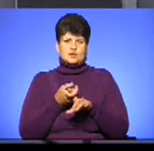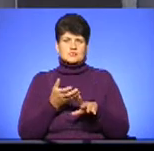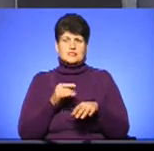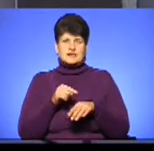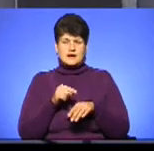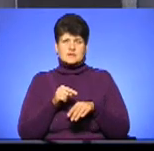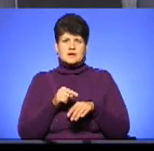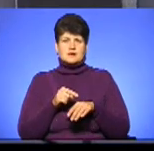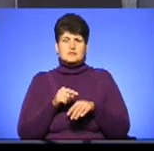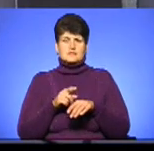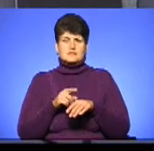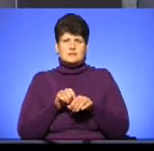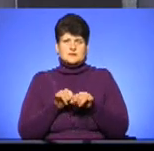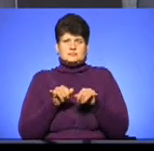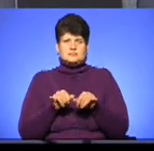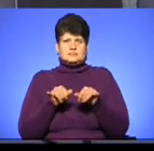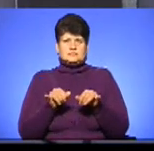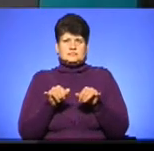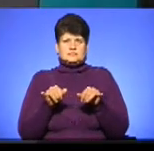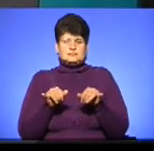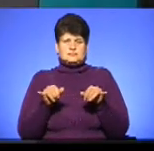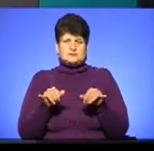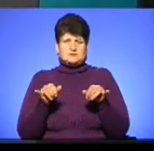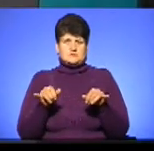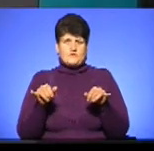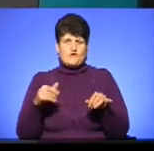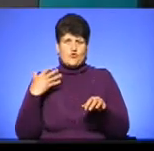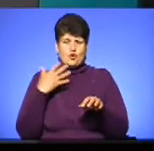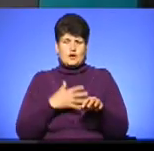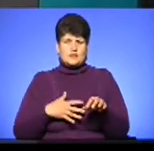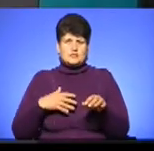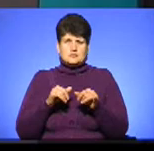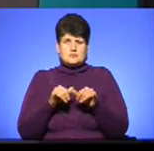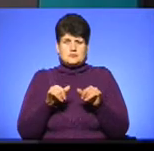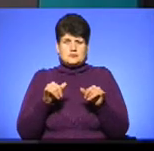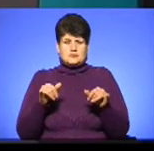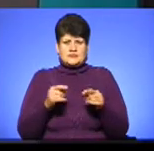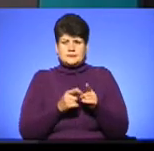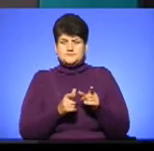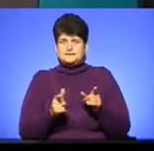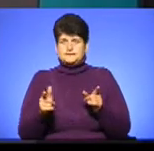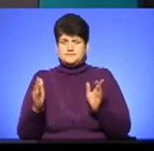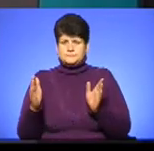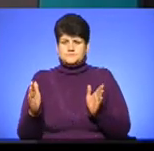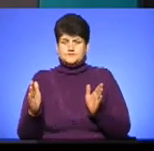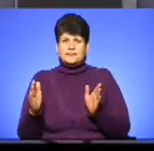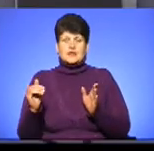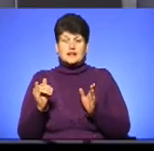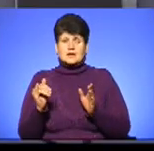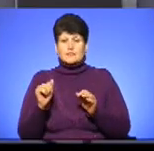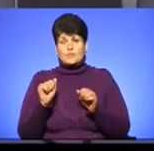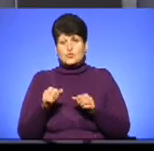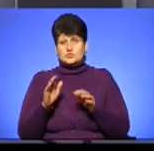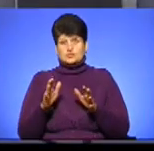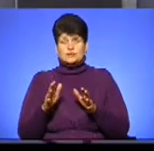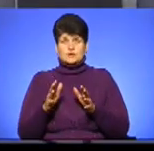далі проходить, він мігрує в організмі, проростається процес тривалий. І тоді, значить, може бути в основному